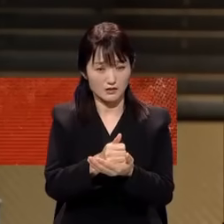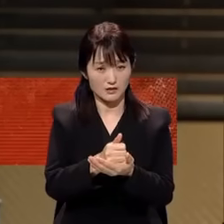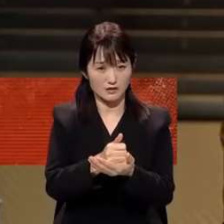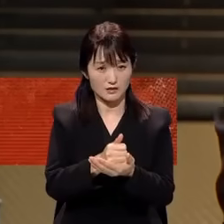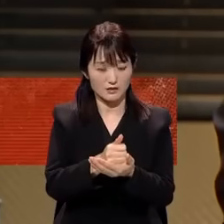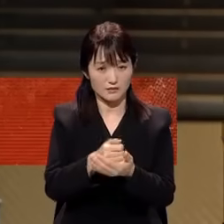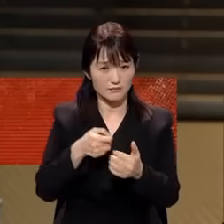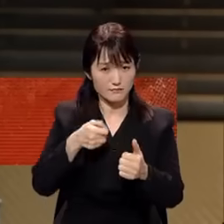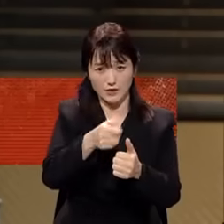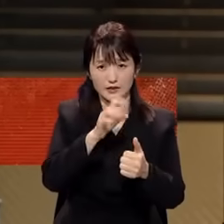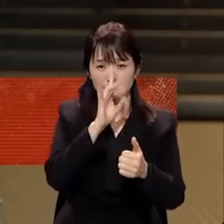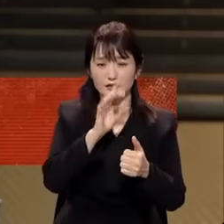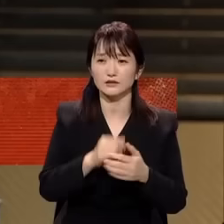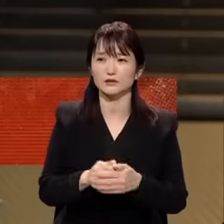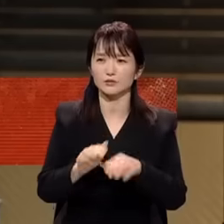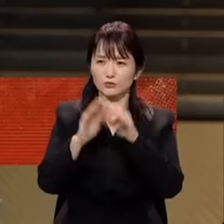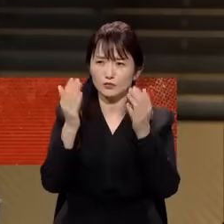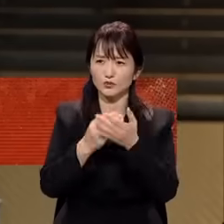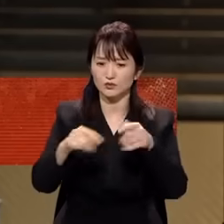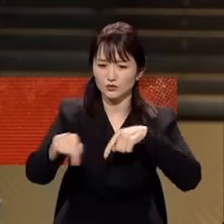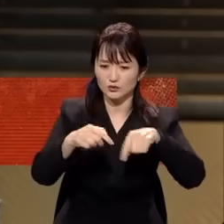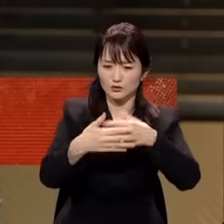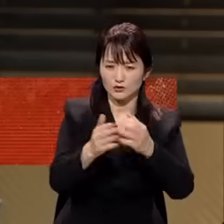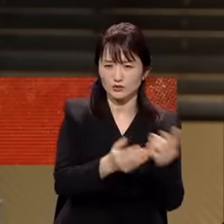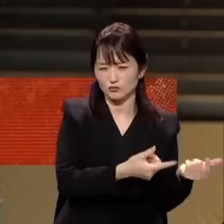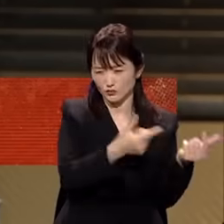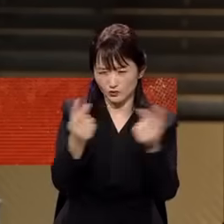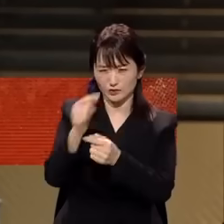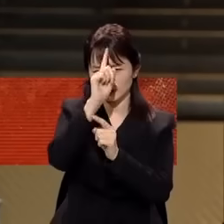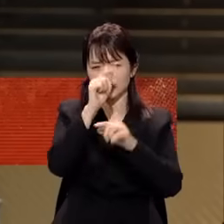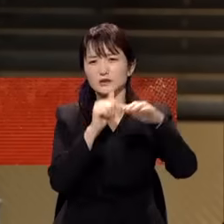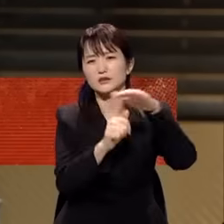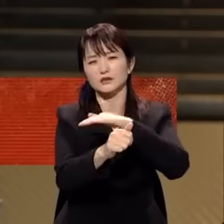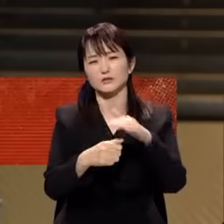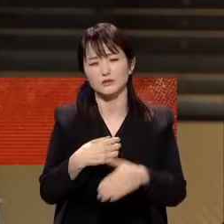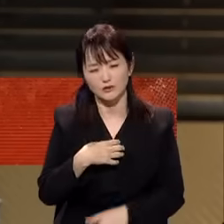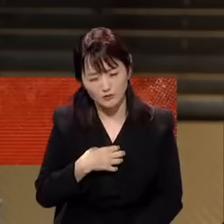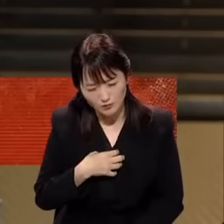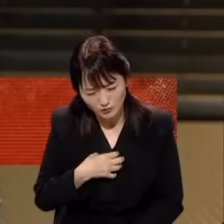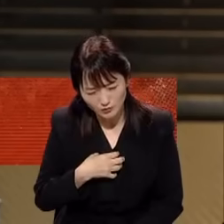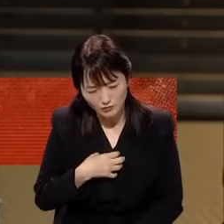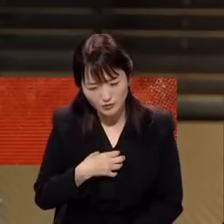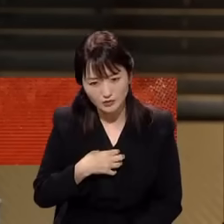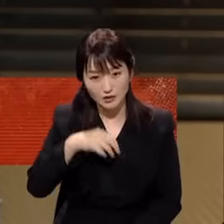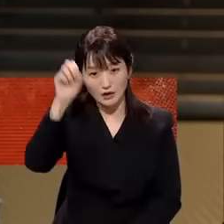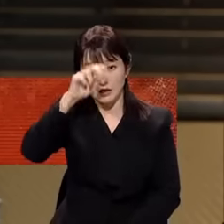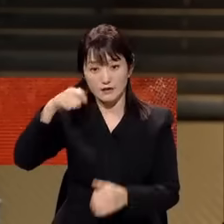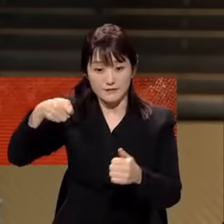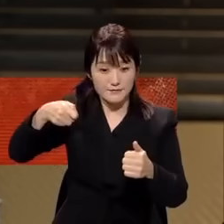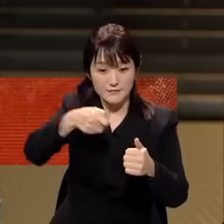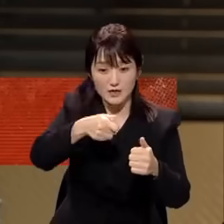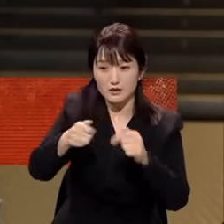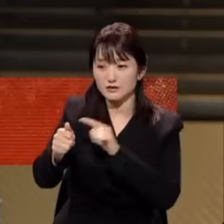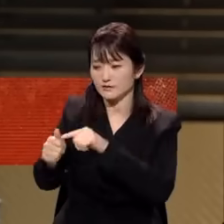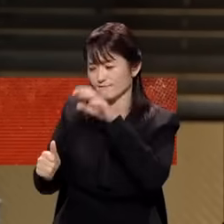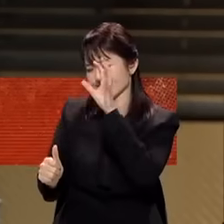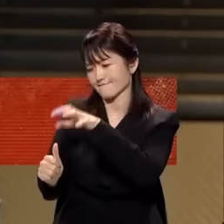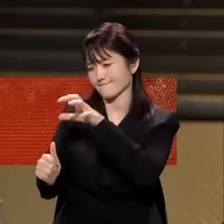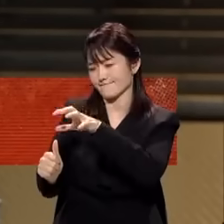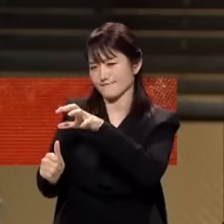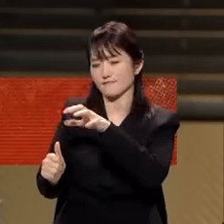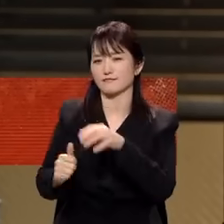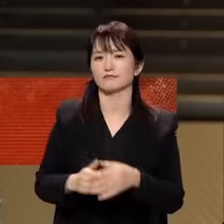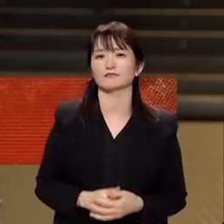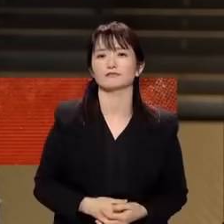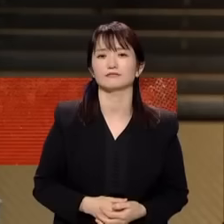뭐 오랜만에 모든 정치권에서 한 목소리로 이재명 대표를 걱정하고 이에 대한 이 피습 행위자에 대한 규탄을 이어갔는데